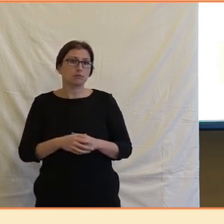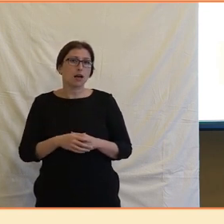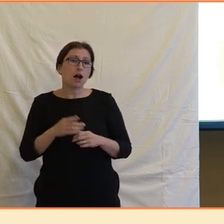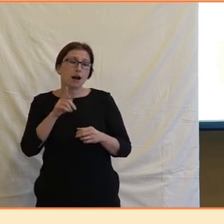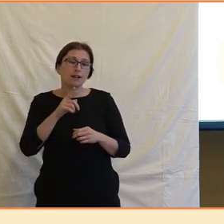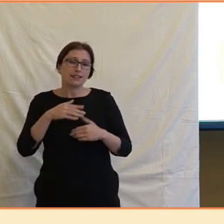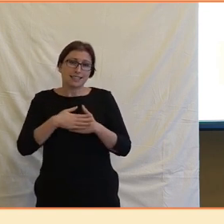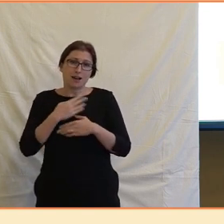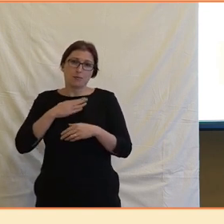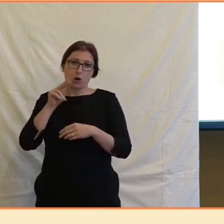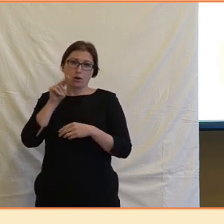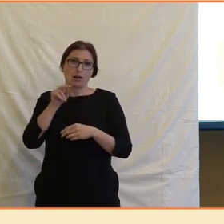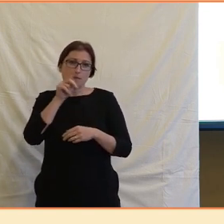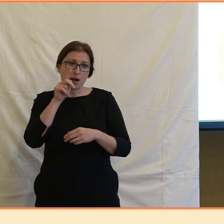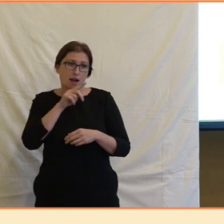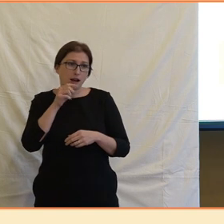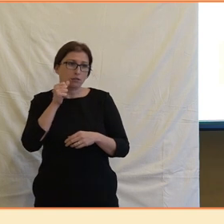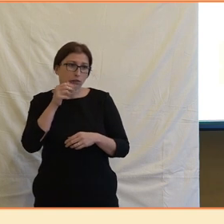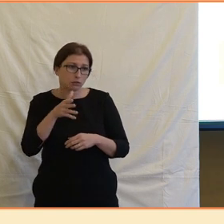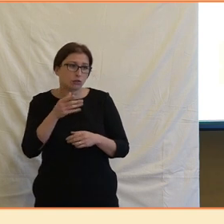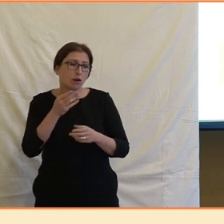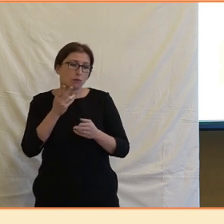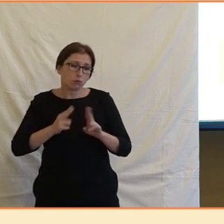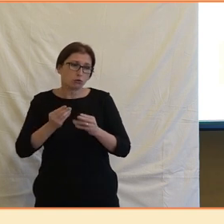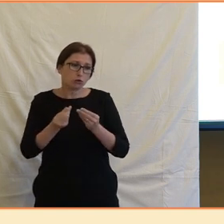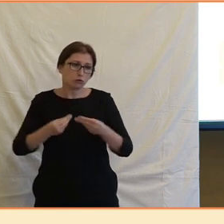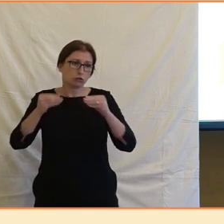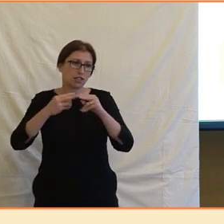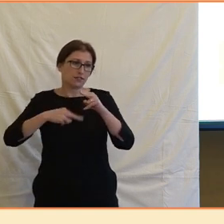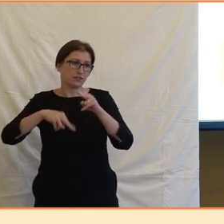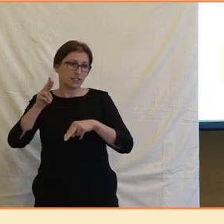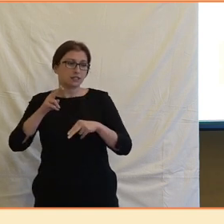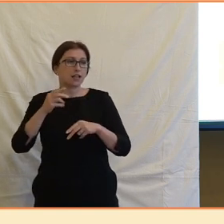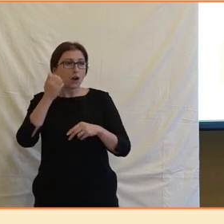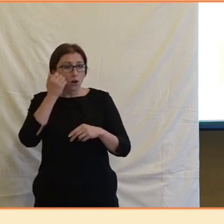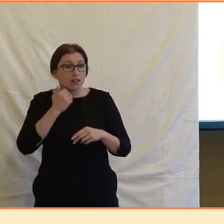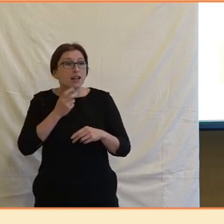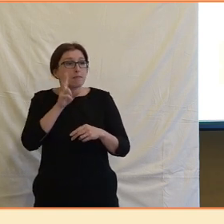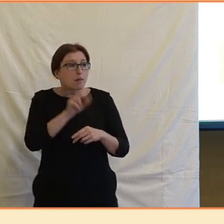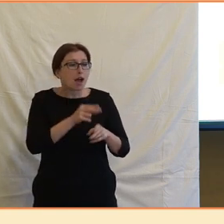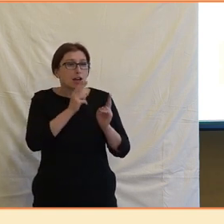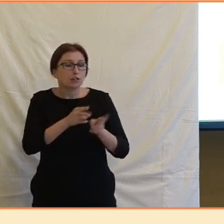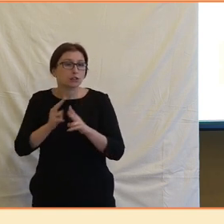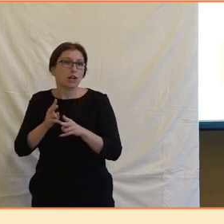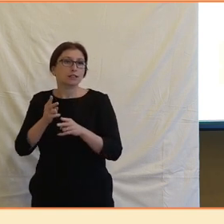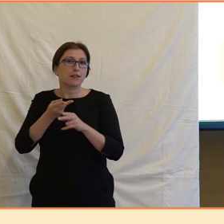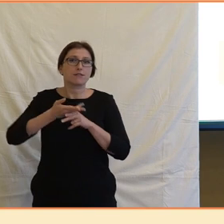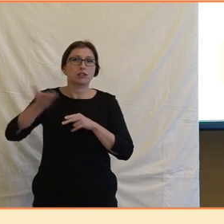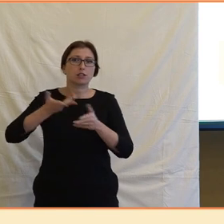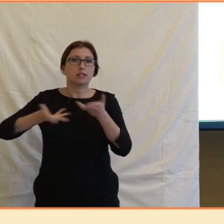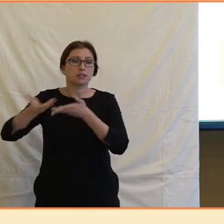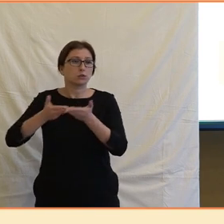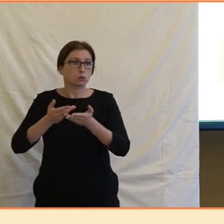malé číslo, že bych očekával, že bude jako vnímáno, že ti lidé pořád mají šanci do té veřejné